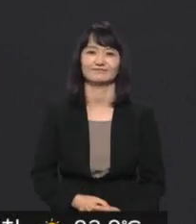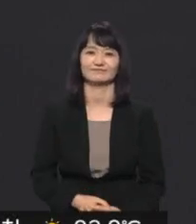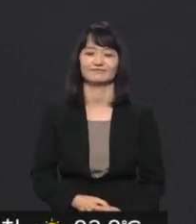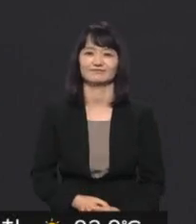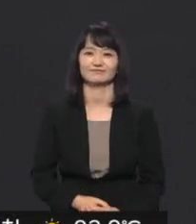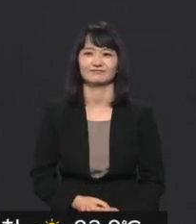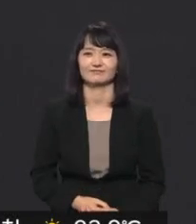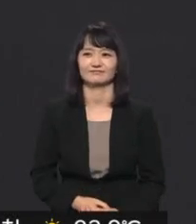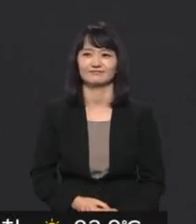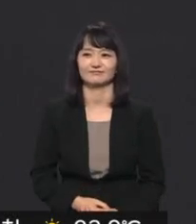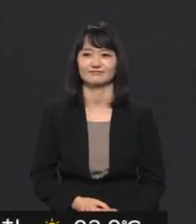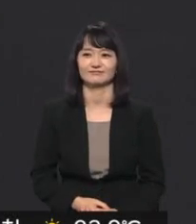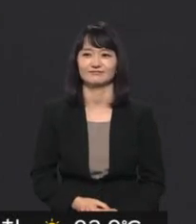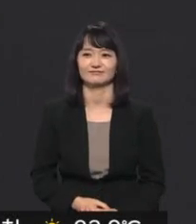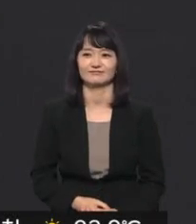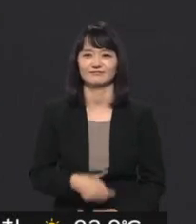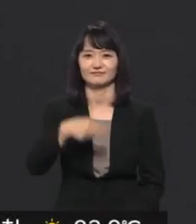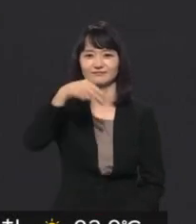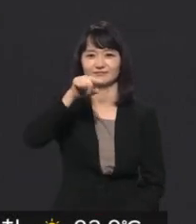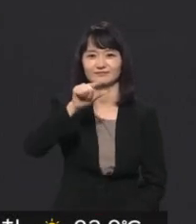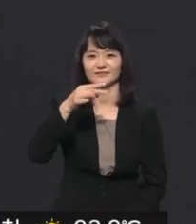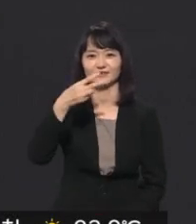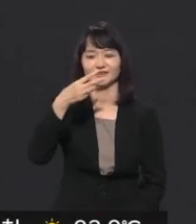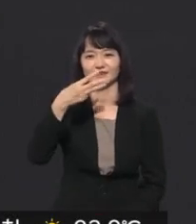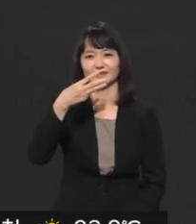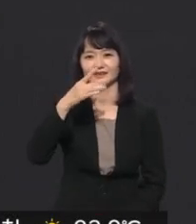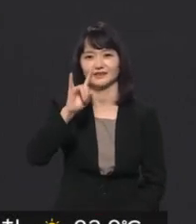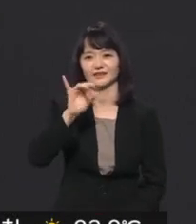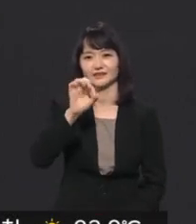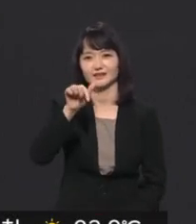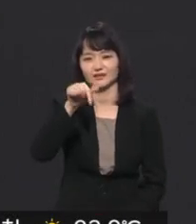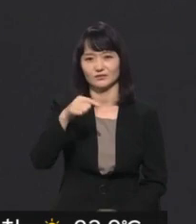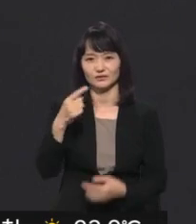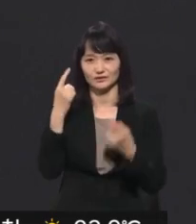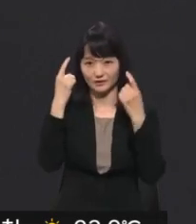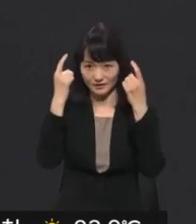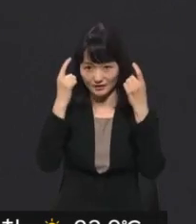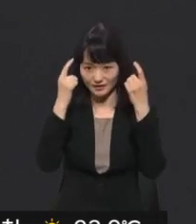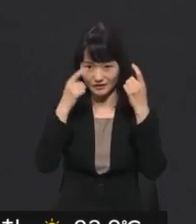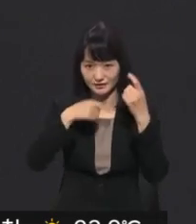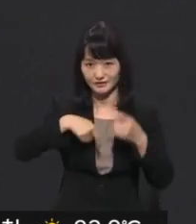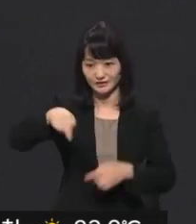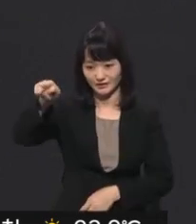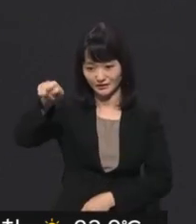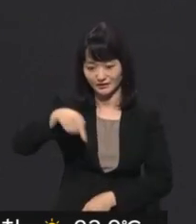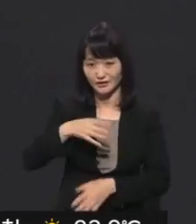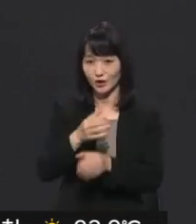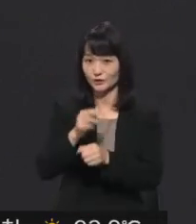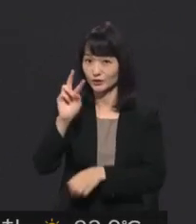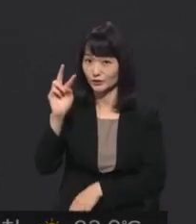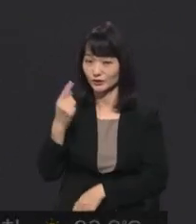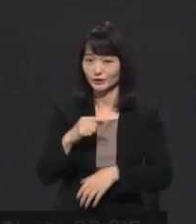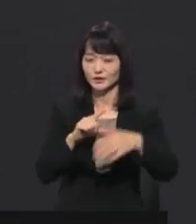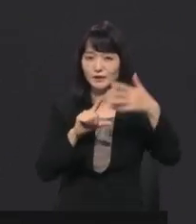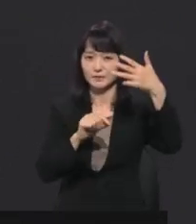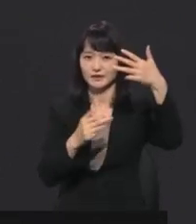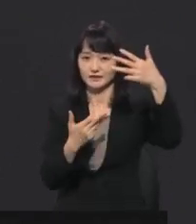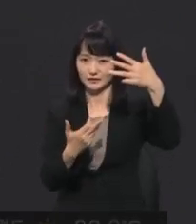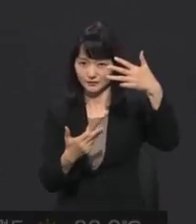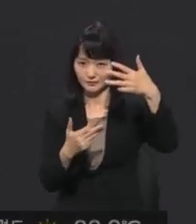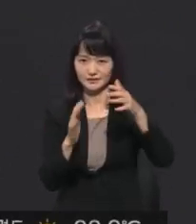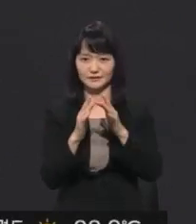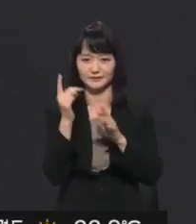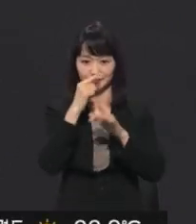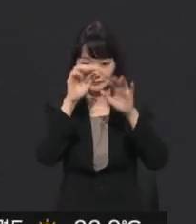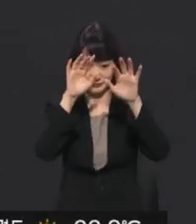순례 깨 산티아고 순례 끼를 쭉 다녔죠 언제 돌아 오셨습니까 8월 18일 여파로 시판에 제가 페이스 보니까